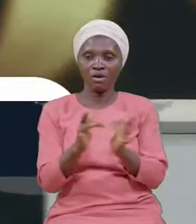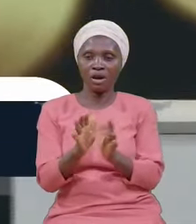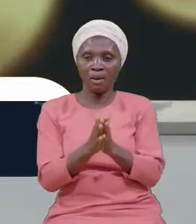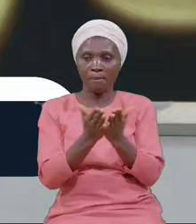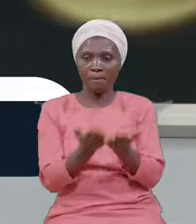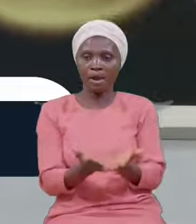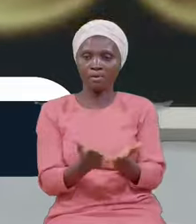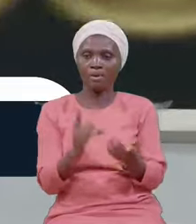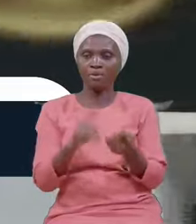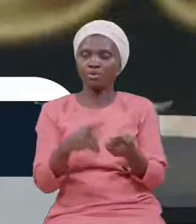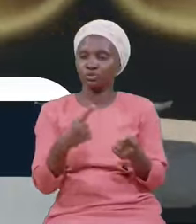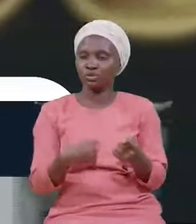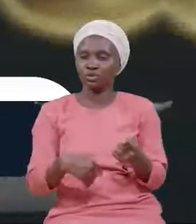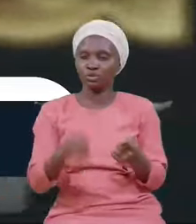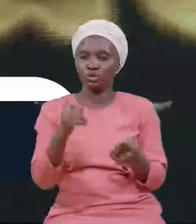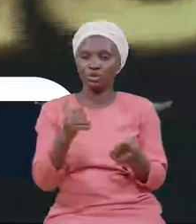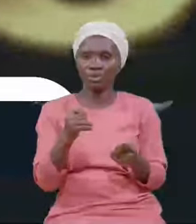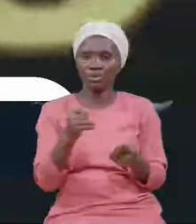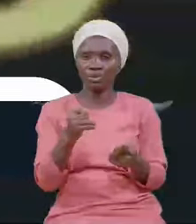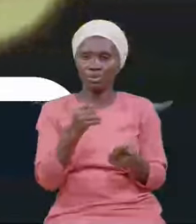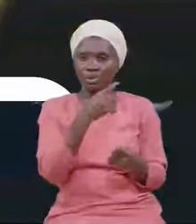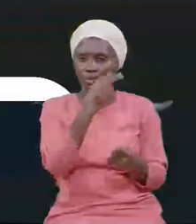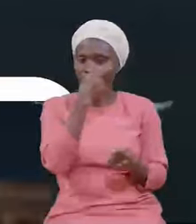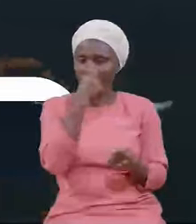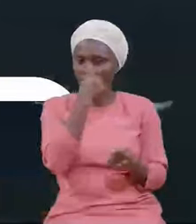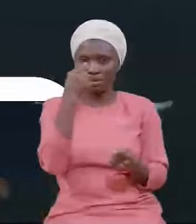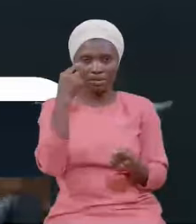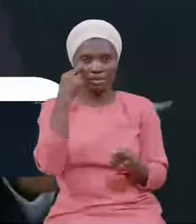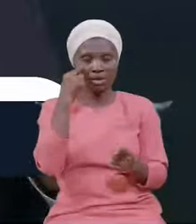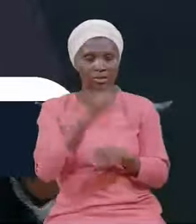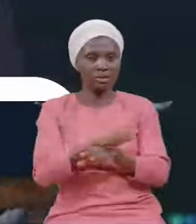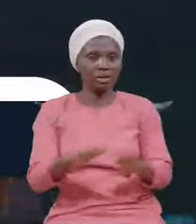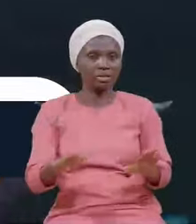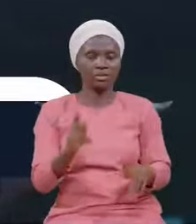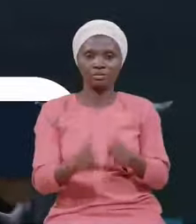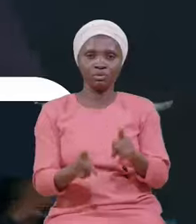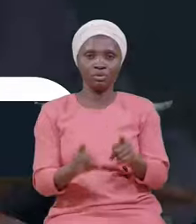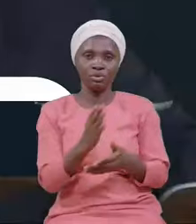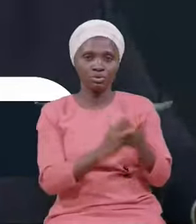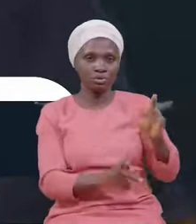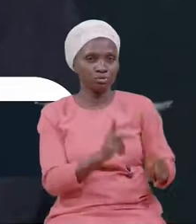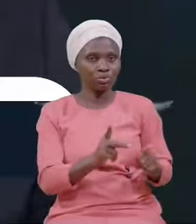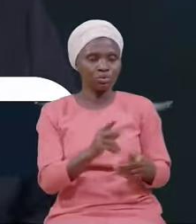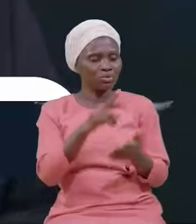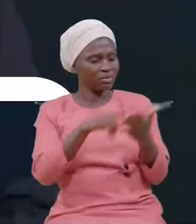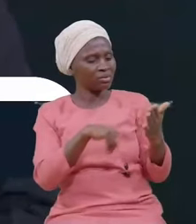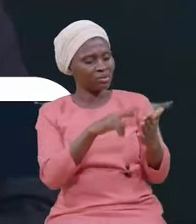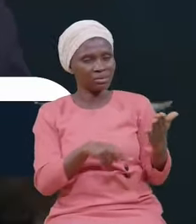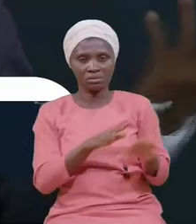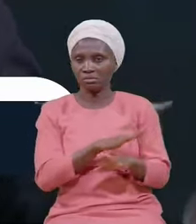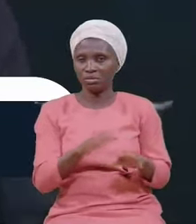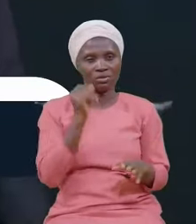l'interprète des Écritures aux aveugles, aux malvoyants, ceux qui lisent et qui